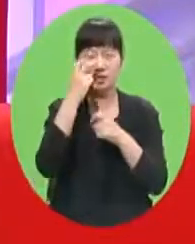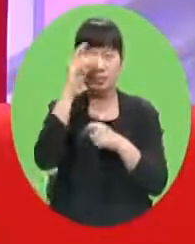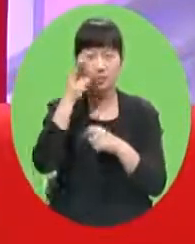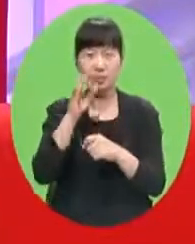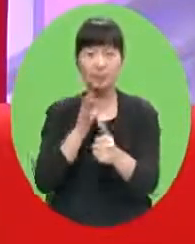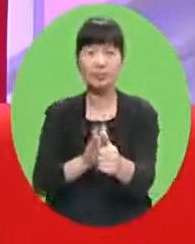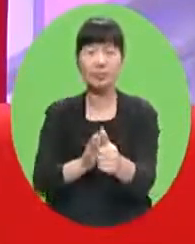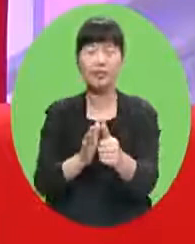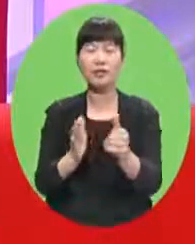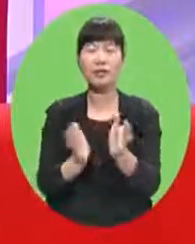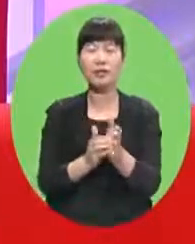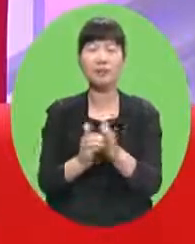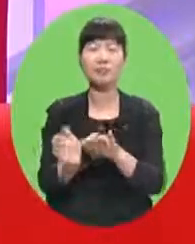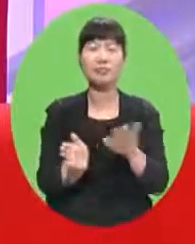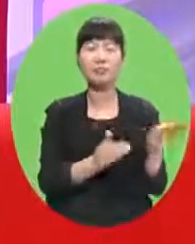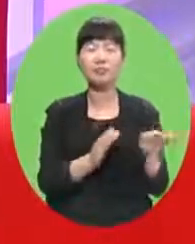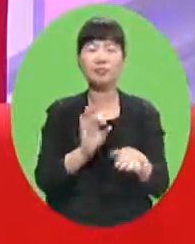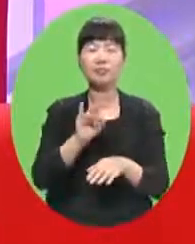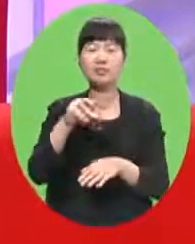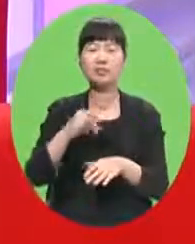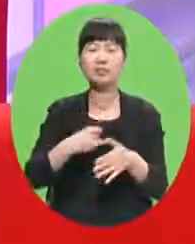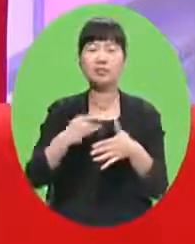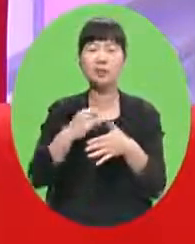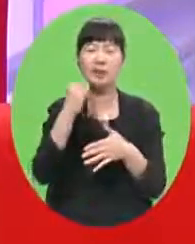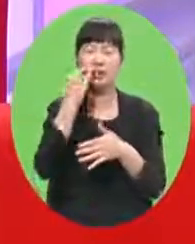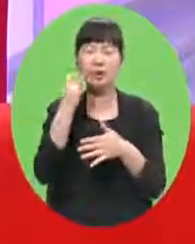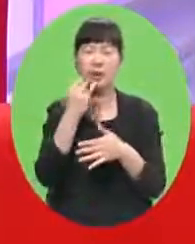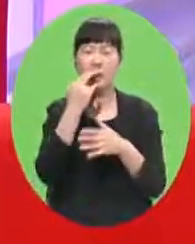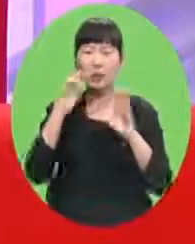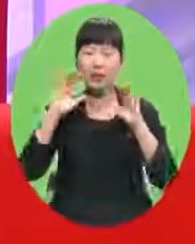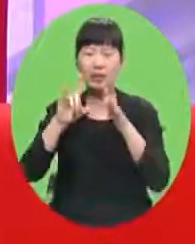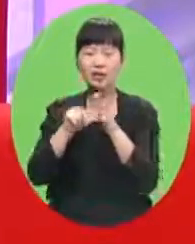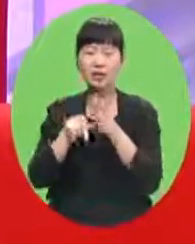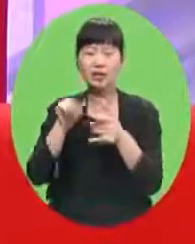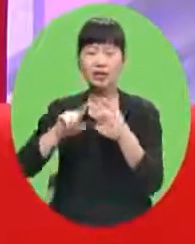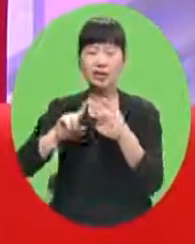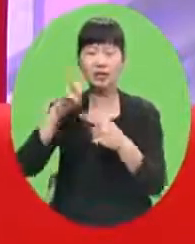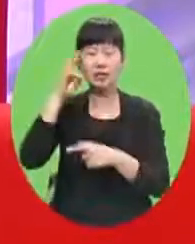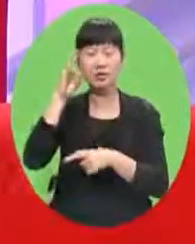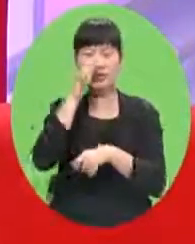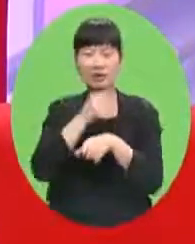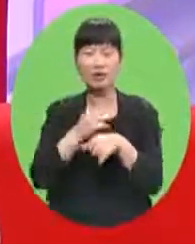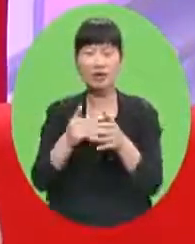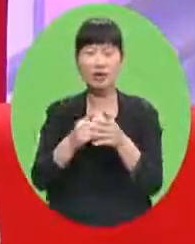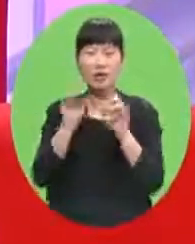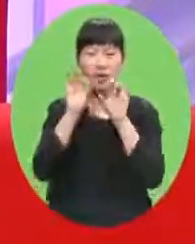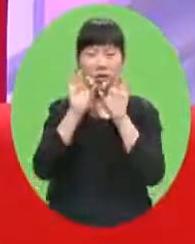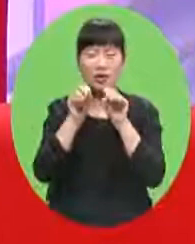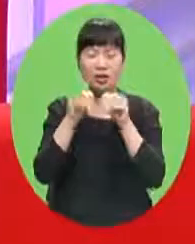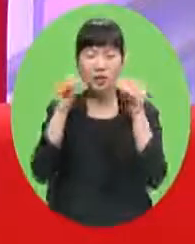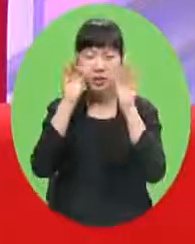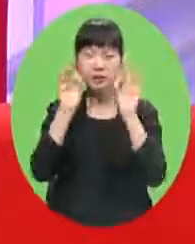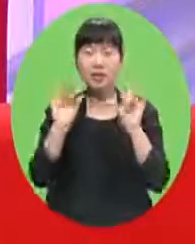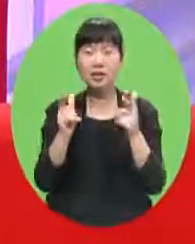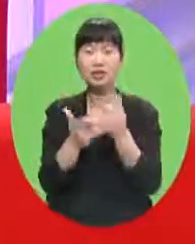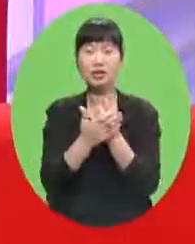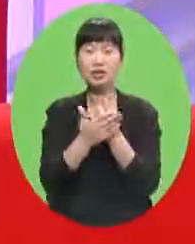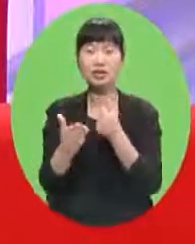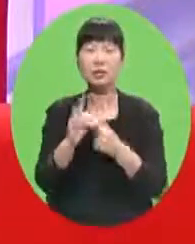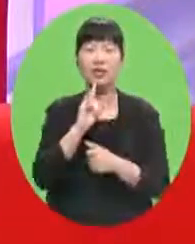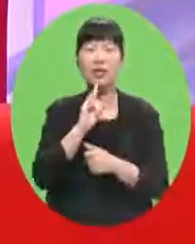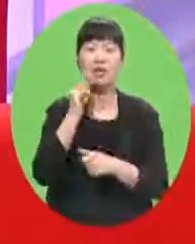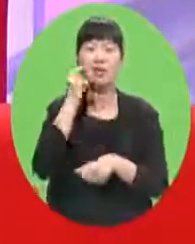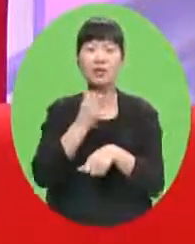마음이고요. 그러다 보면 이렇게 아승이 엄마의 어린 시절이 어땠을까 저는 한번 추정을 해봤어요. 이거 뭐 제가 보질 않았으니까 뭐라고 말씀 못